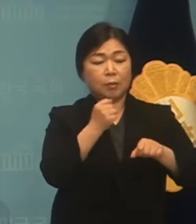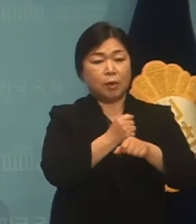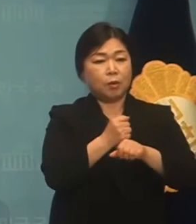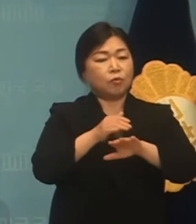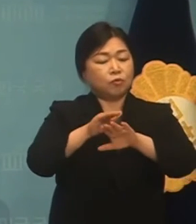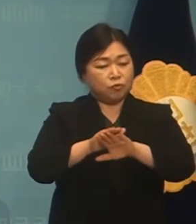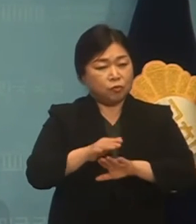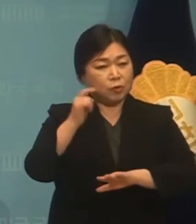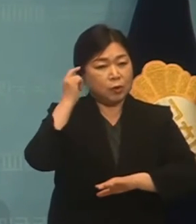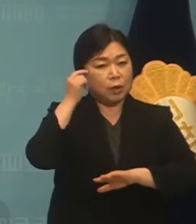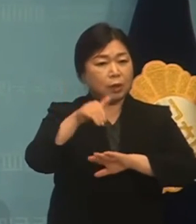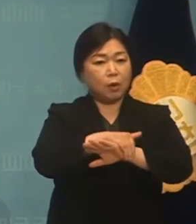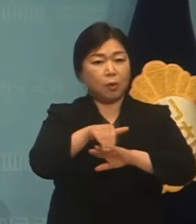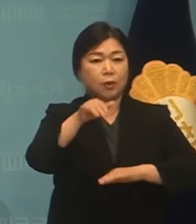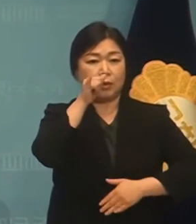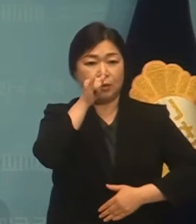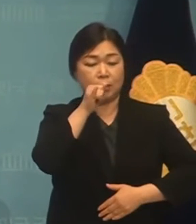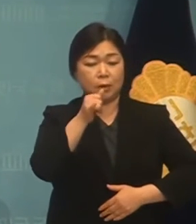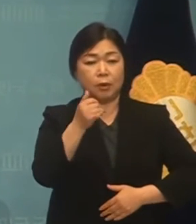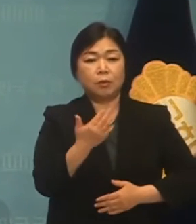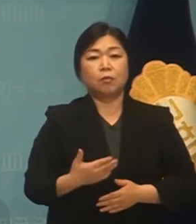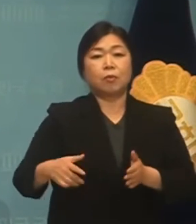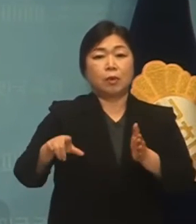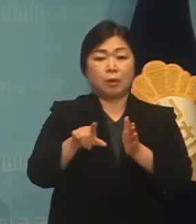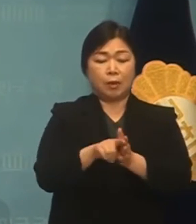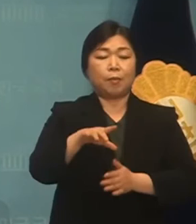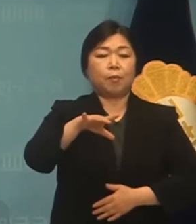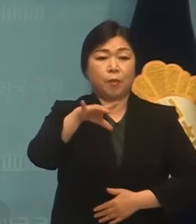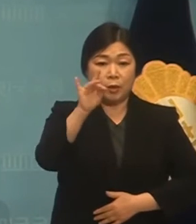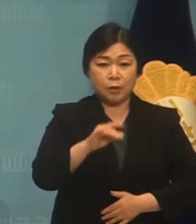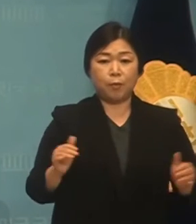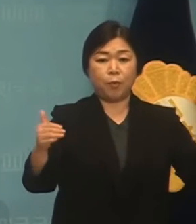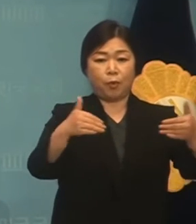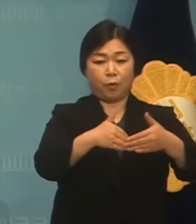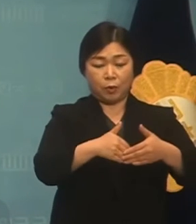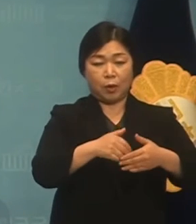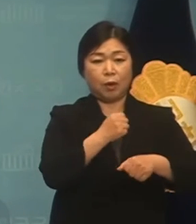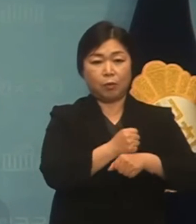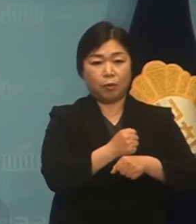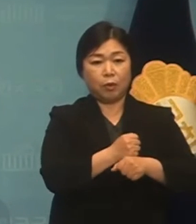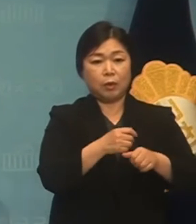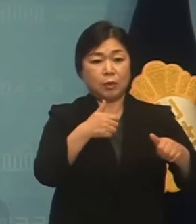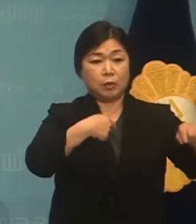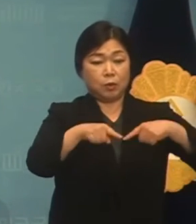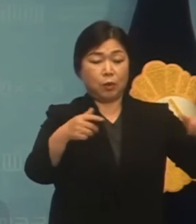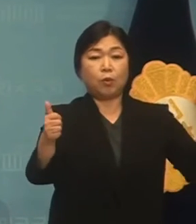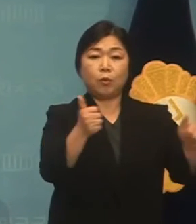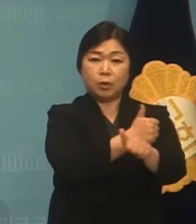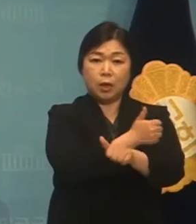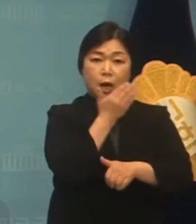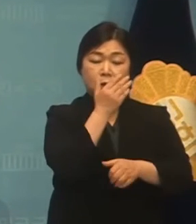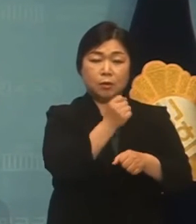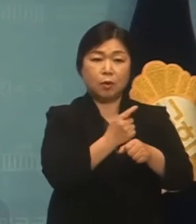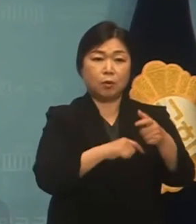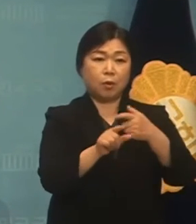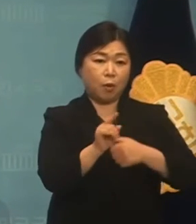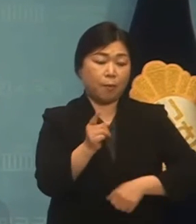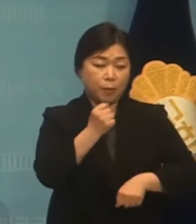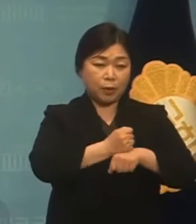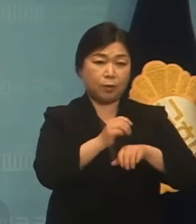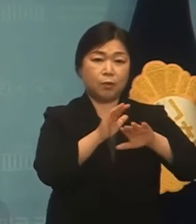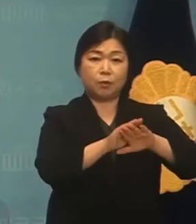가지고 있습니다. 그렇게 하기 위해 우리 당부터 포용력을 넓혀 정권 교체의 가능성을 조금이라도 더 높여야